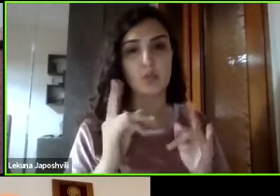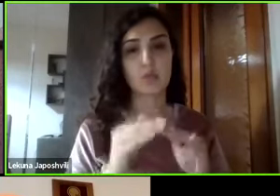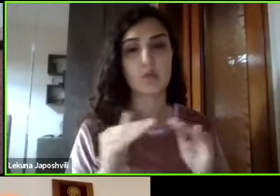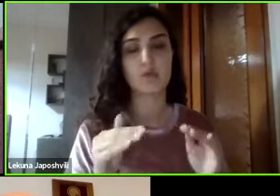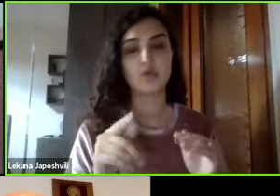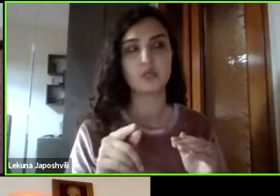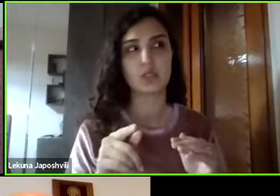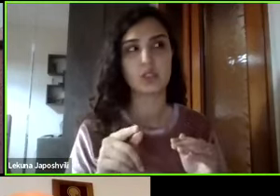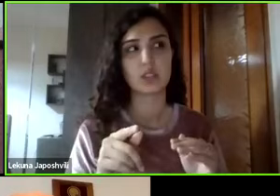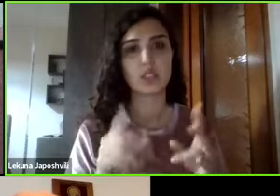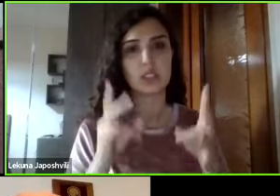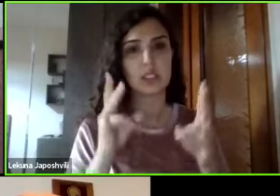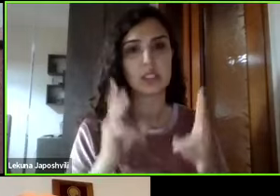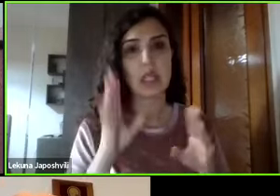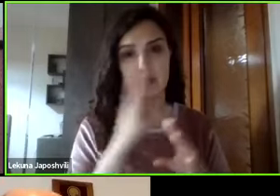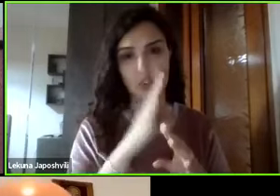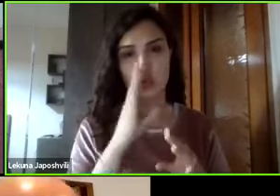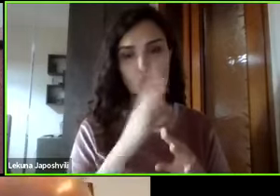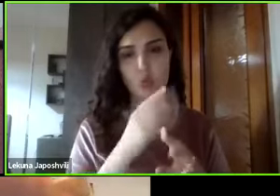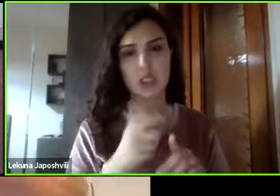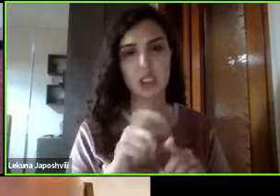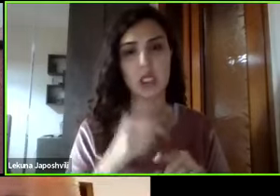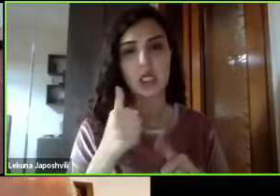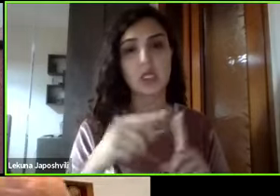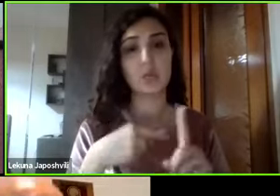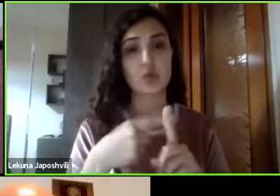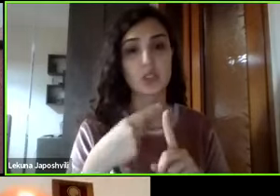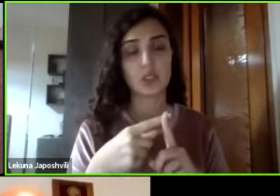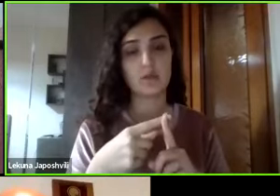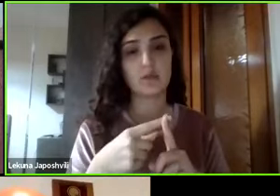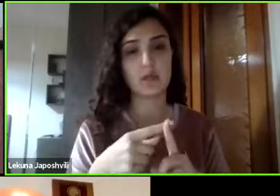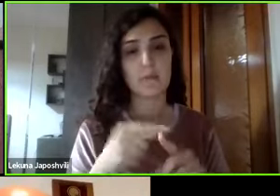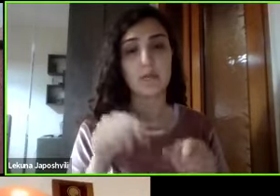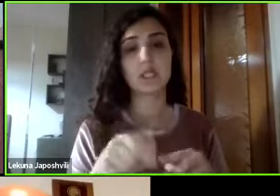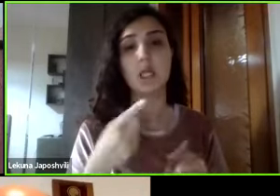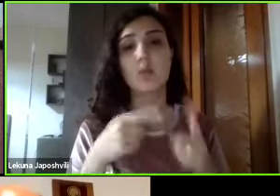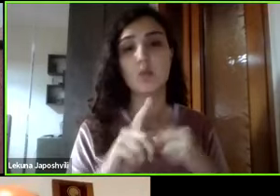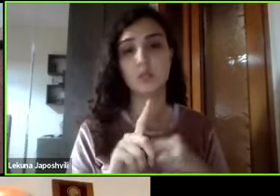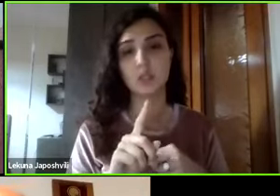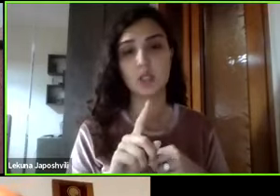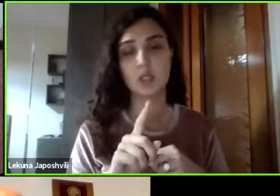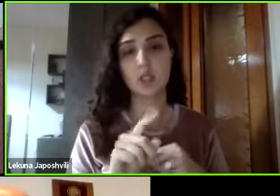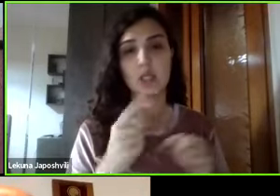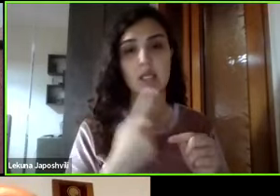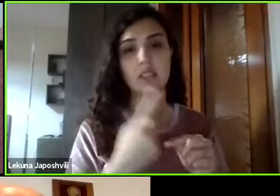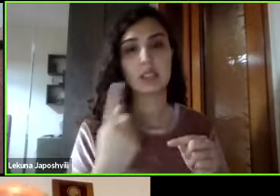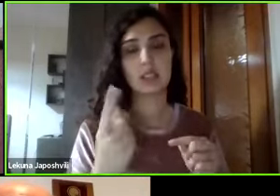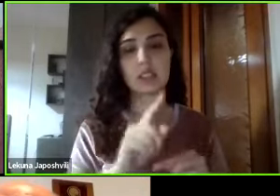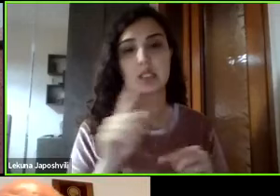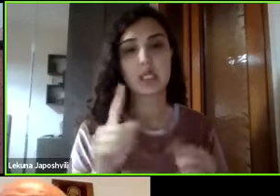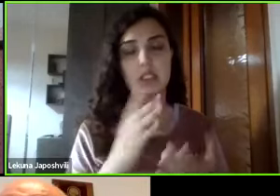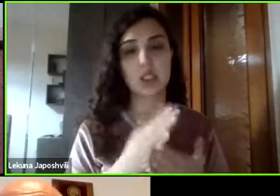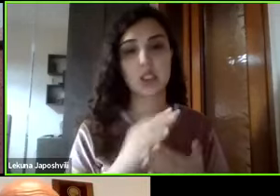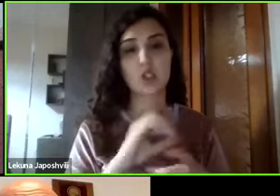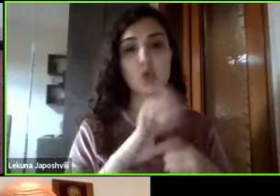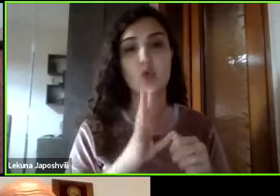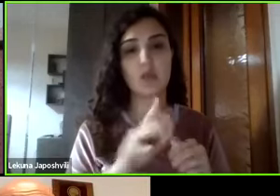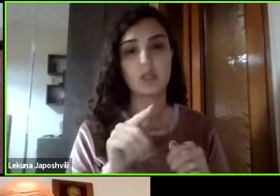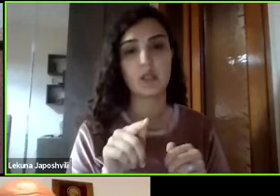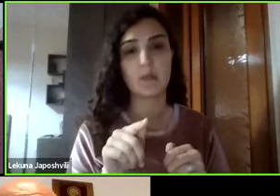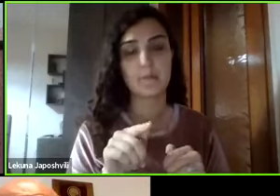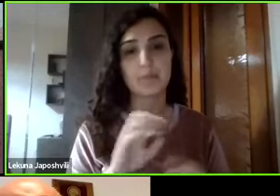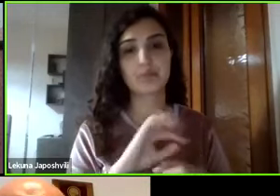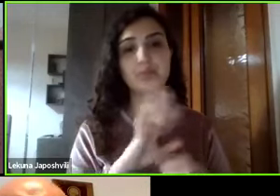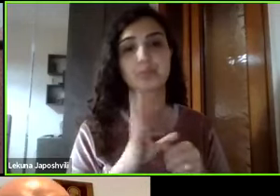მძიმდება, ეს არის საბედნიერო და ძალიან კარგი პოზიტივი. აქედან გამომდინარე, ხო, ერთადერთი რაც მოიტანა COVID-მა,